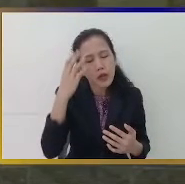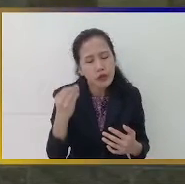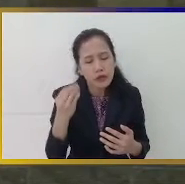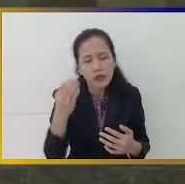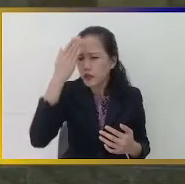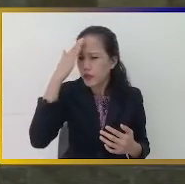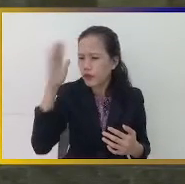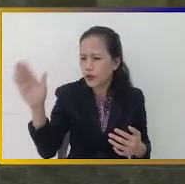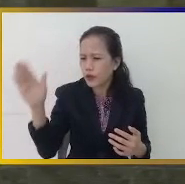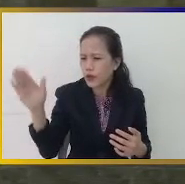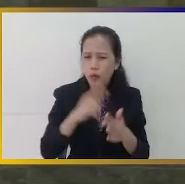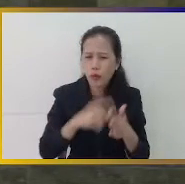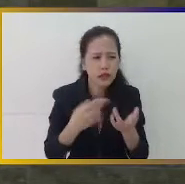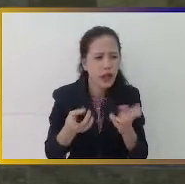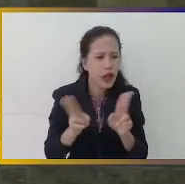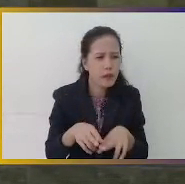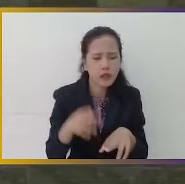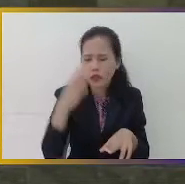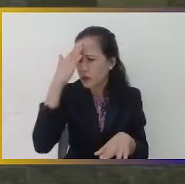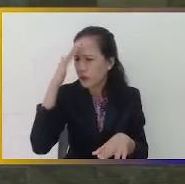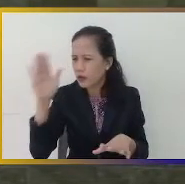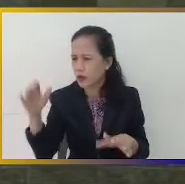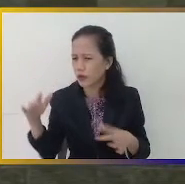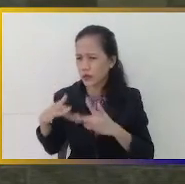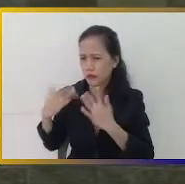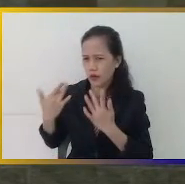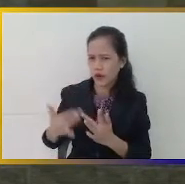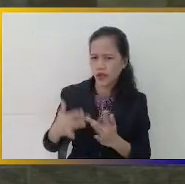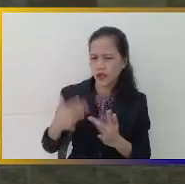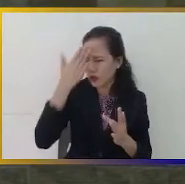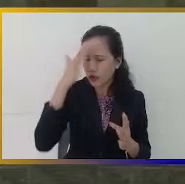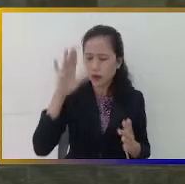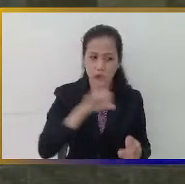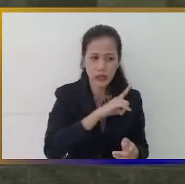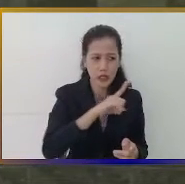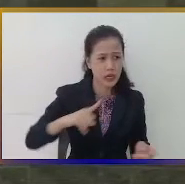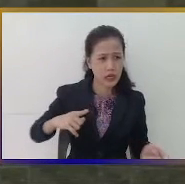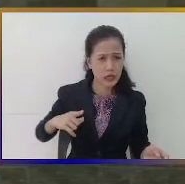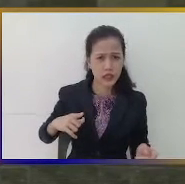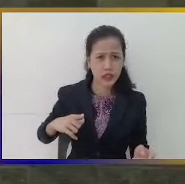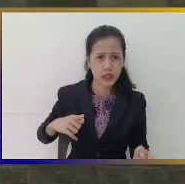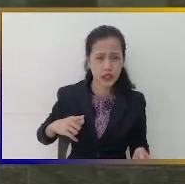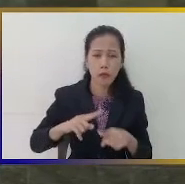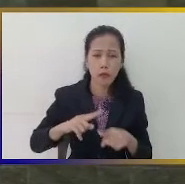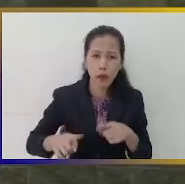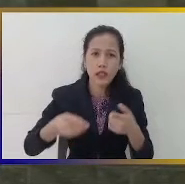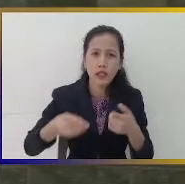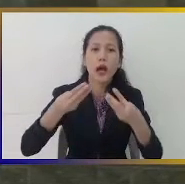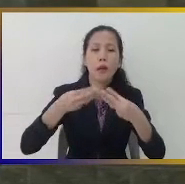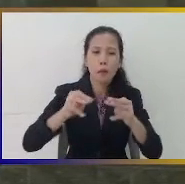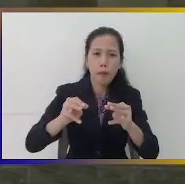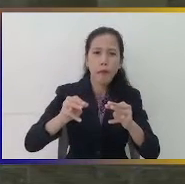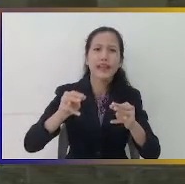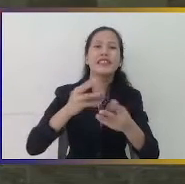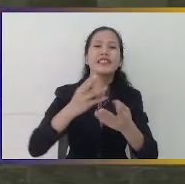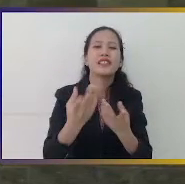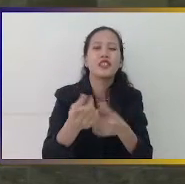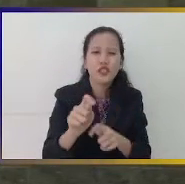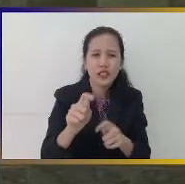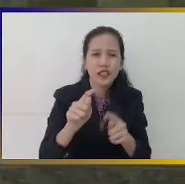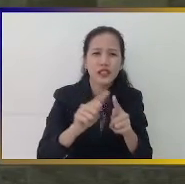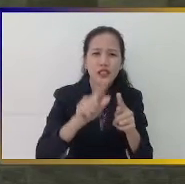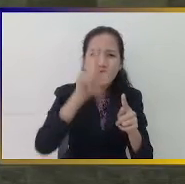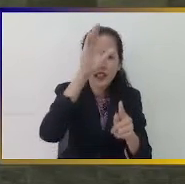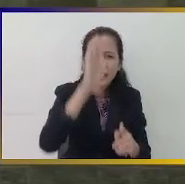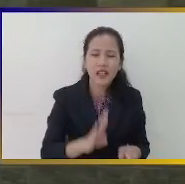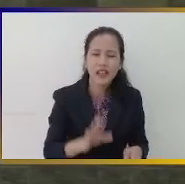kalagayan ng aking lungs. But may I entrust to you, Panginoon, ang lahat ng organs sa katawan ko. Bakit ko po